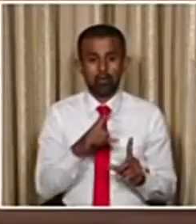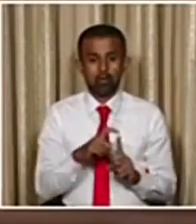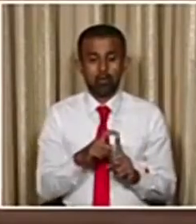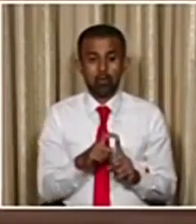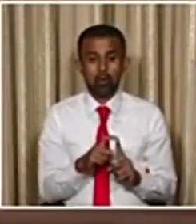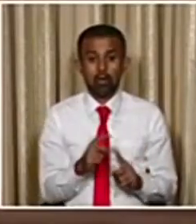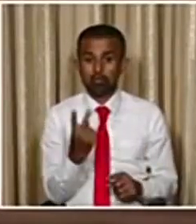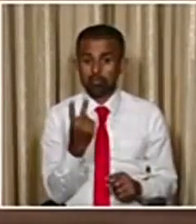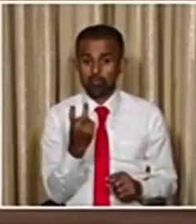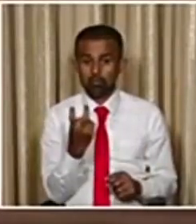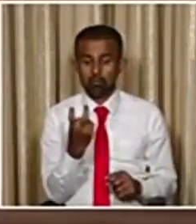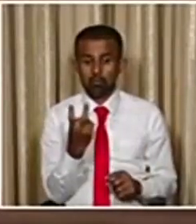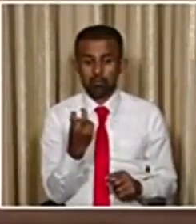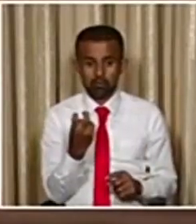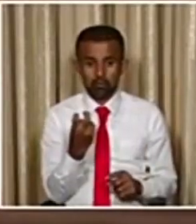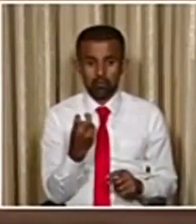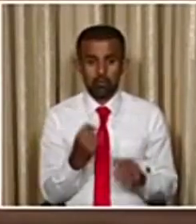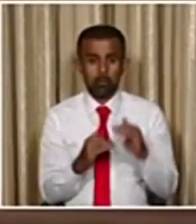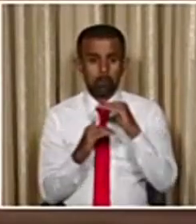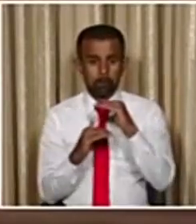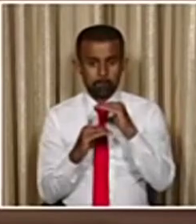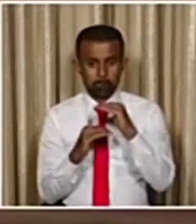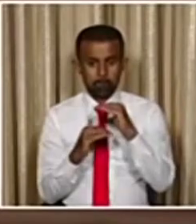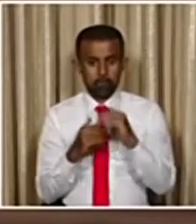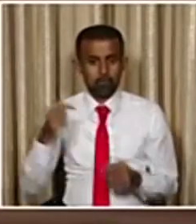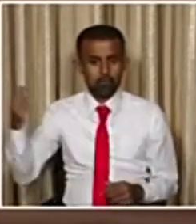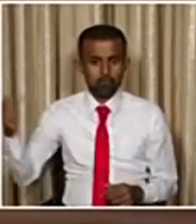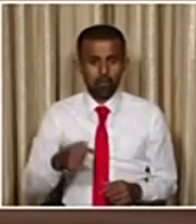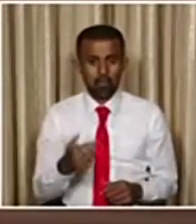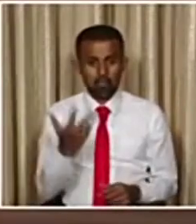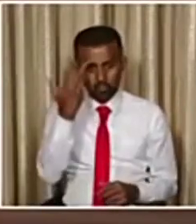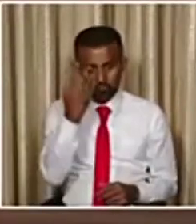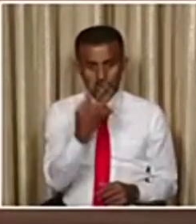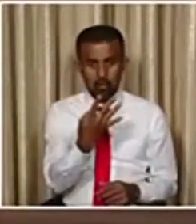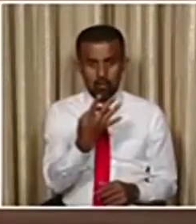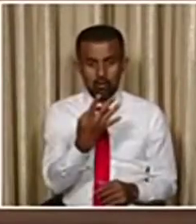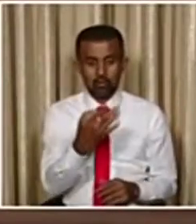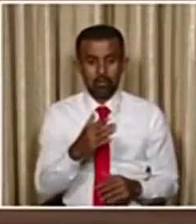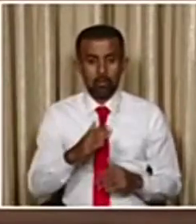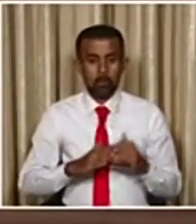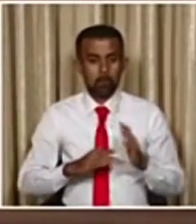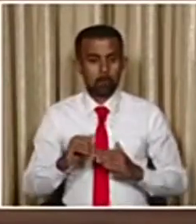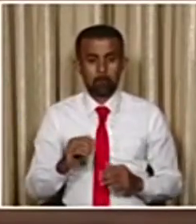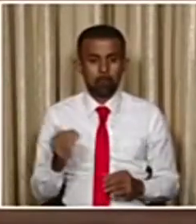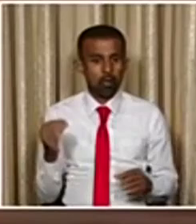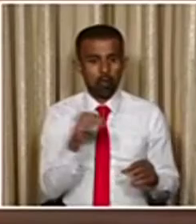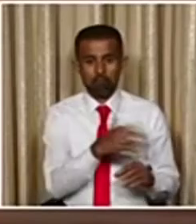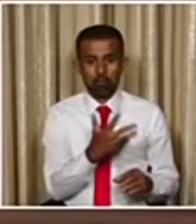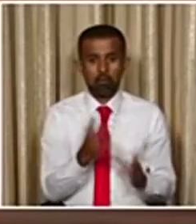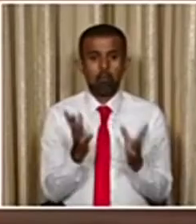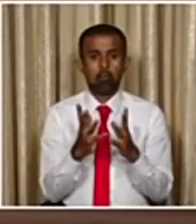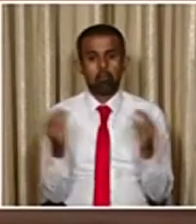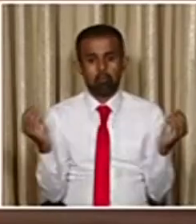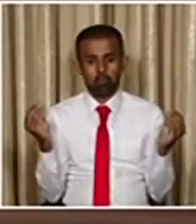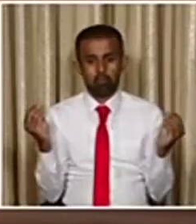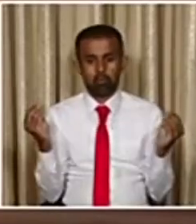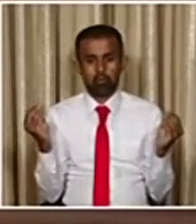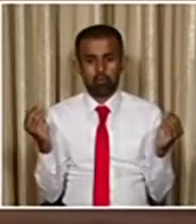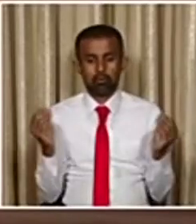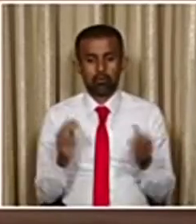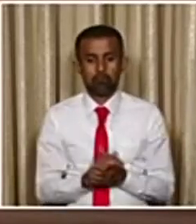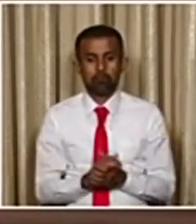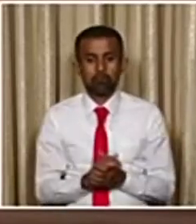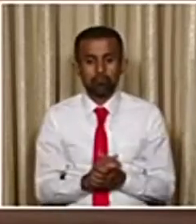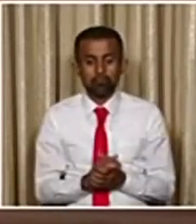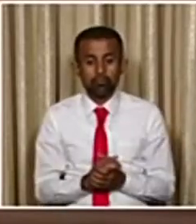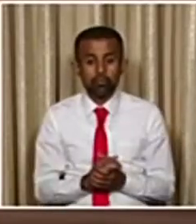2000ක සීමාවක් යොදවලා තියෙනවා. පැමිණිලා දවස් 4ක් ඇතුළත ඒක පාවිච්චි කරුවේ නැත්නම් ඒක අවලංගු වෙනවා. ඒ නිසා මේක ඩවුන් ටවුන්